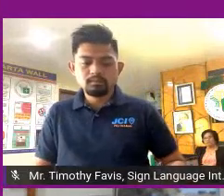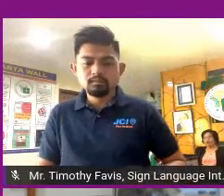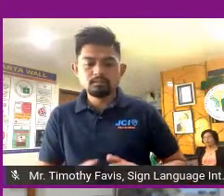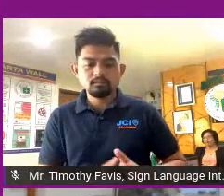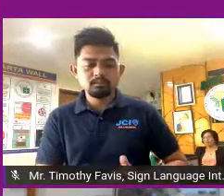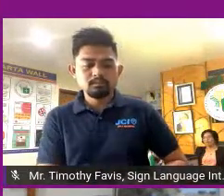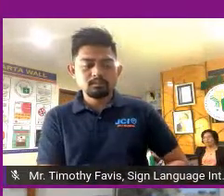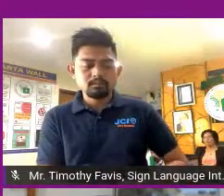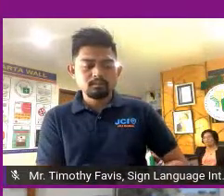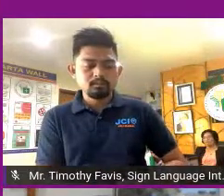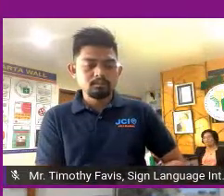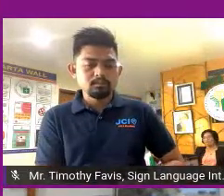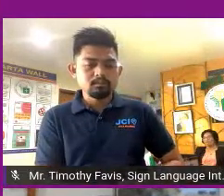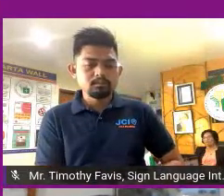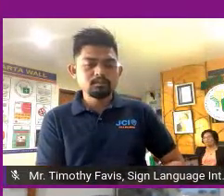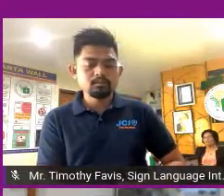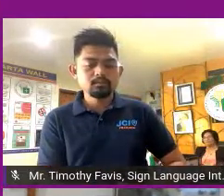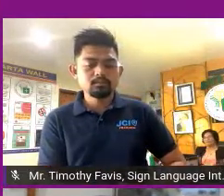in terms of